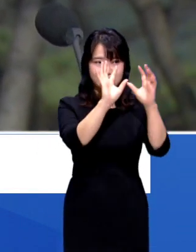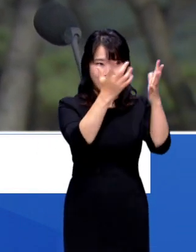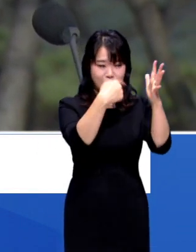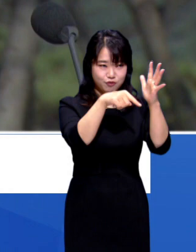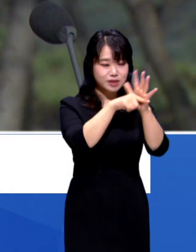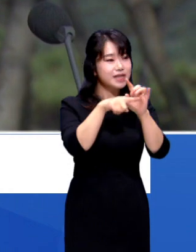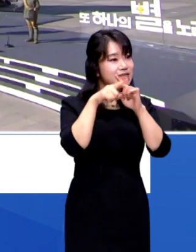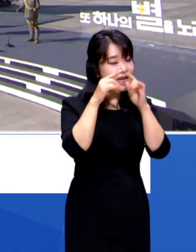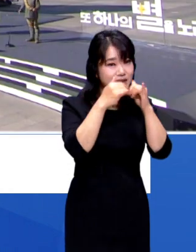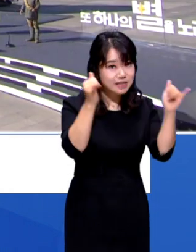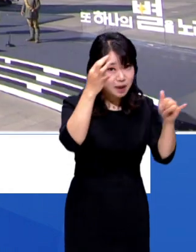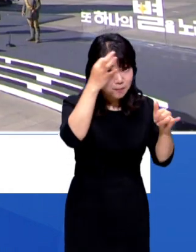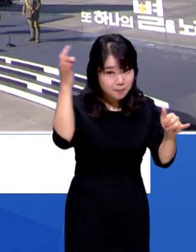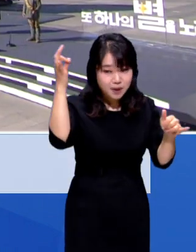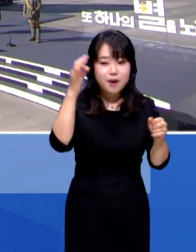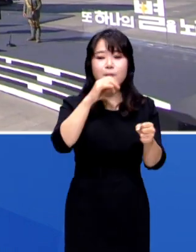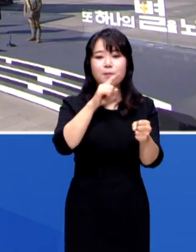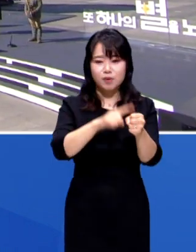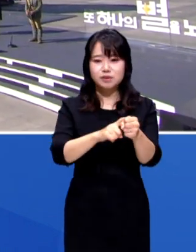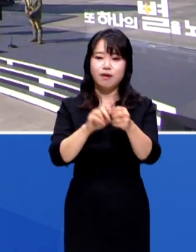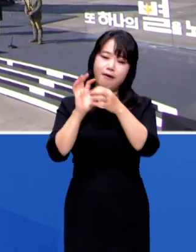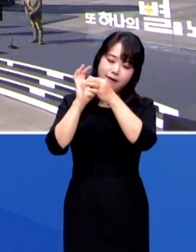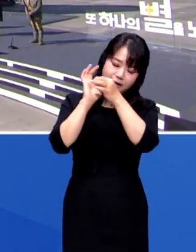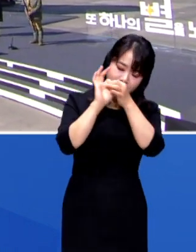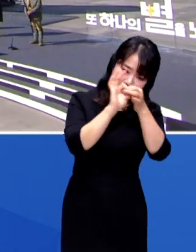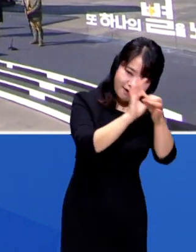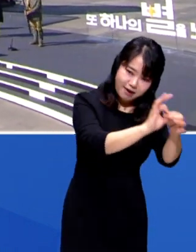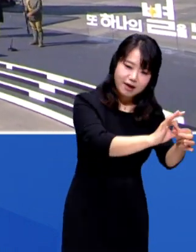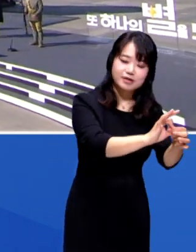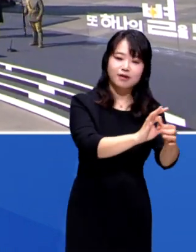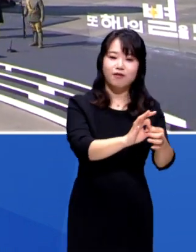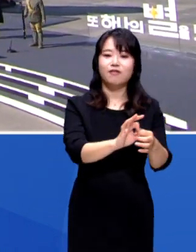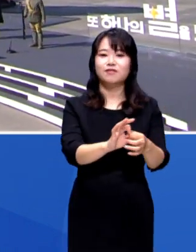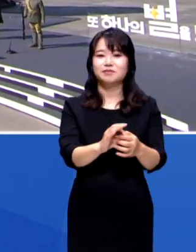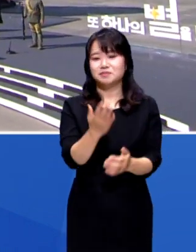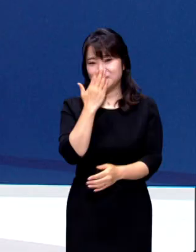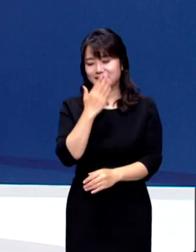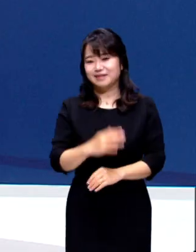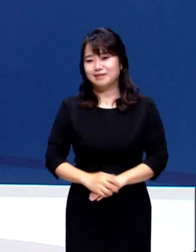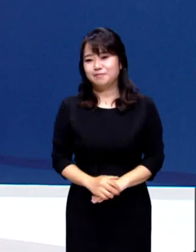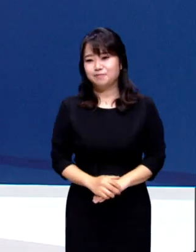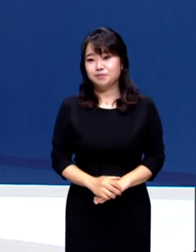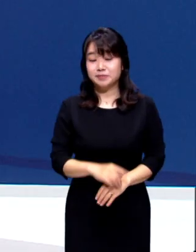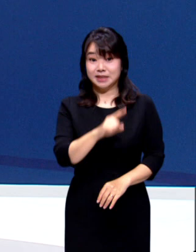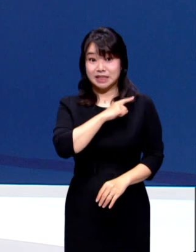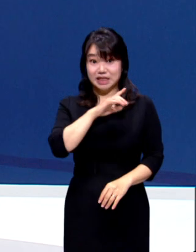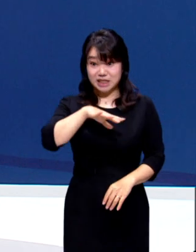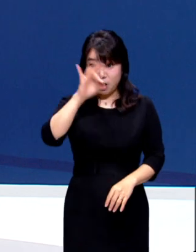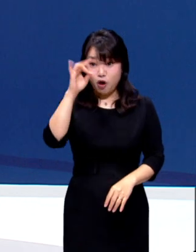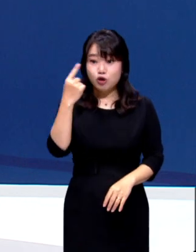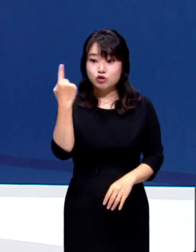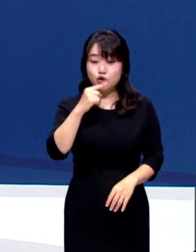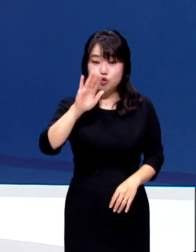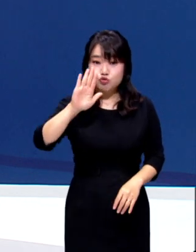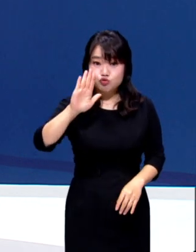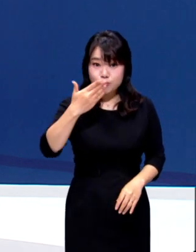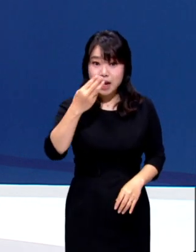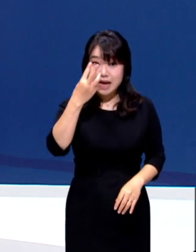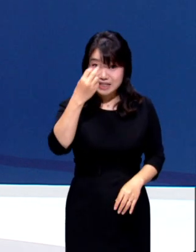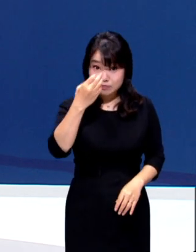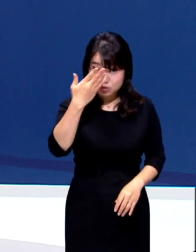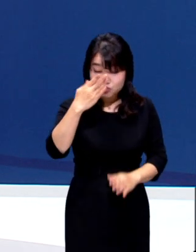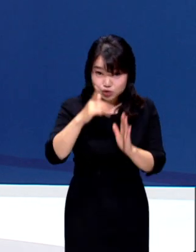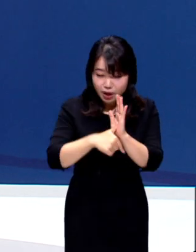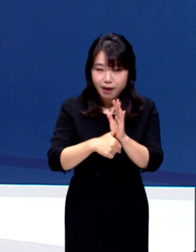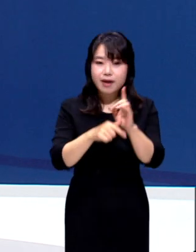제정을 했고 그게 네. 이어져가지고 지금 순국선열의 날이 되었습니다. 최초로 제정된 해는 1939년에